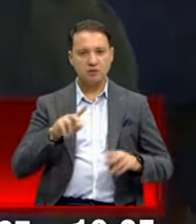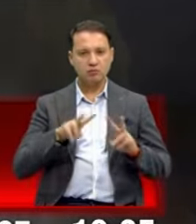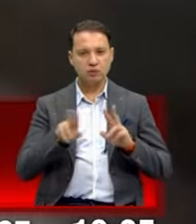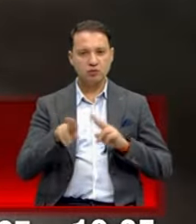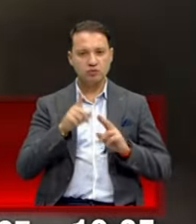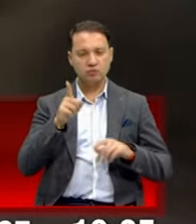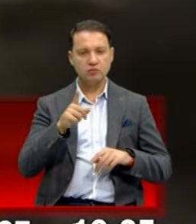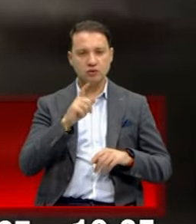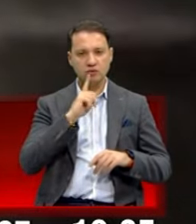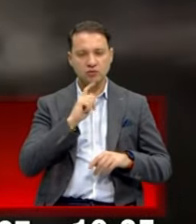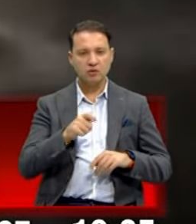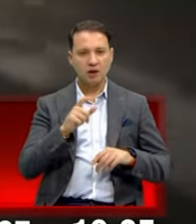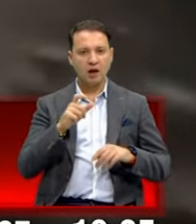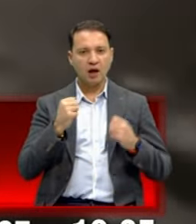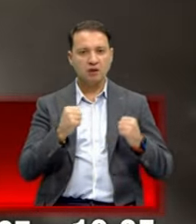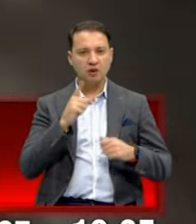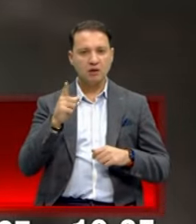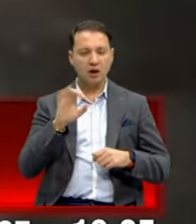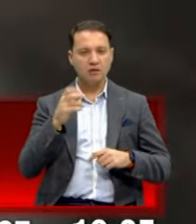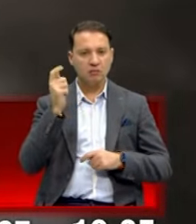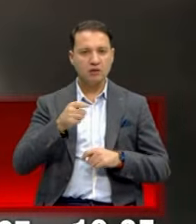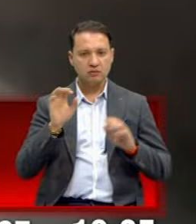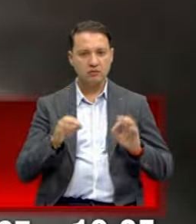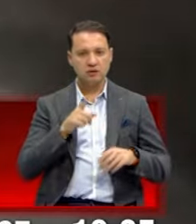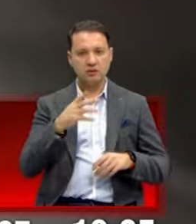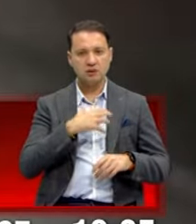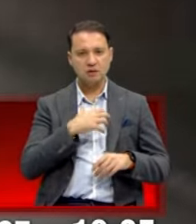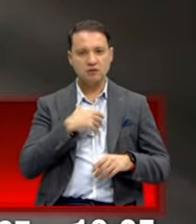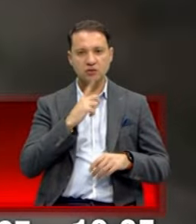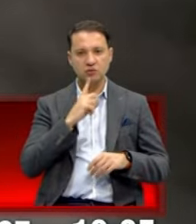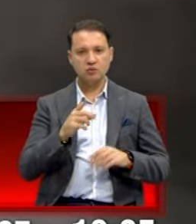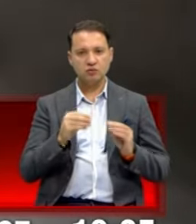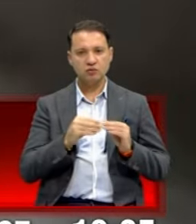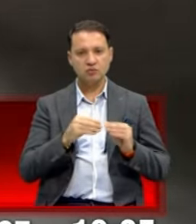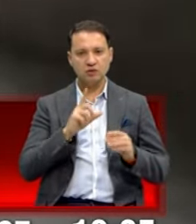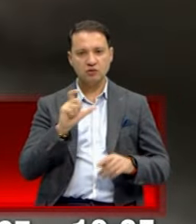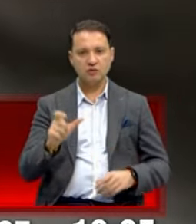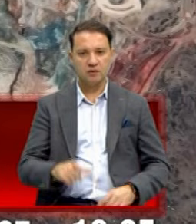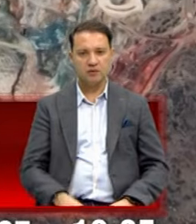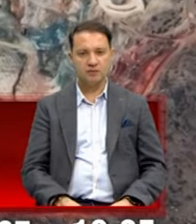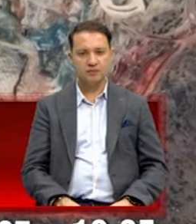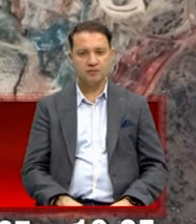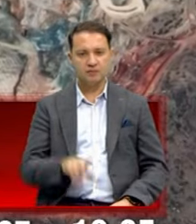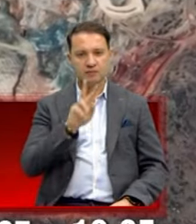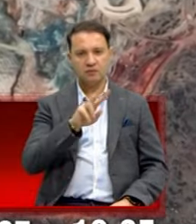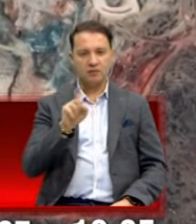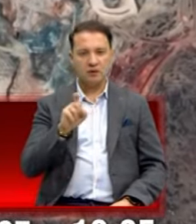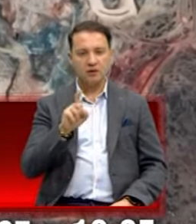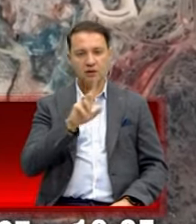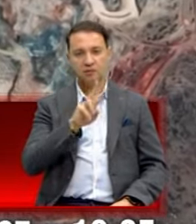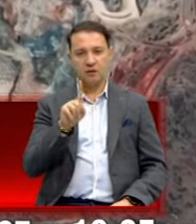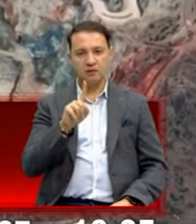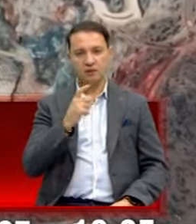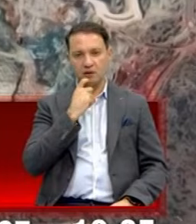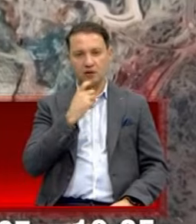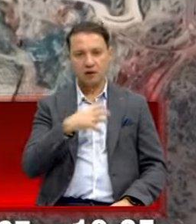Murat Kurum söze Erzincan'daki altın madeniyle başladı. Kendisine yöneltilen suçlamaları yanıtladı. 21